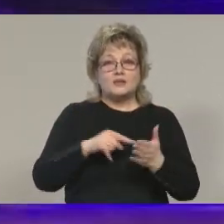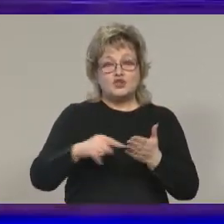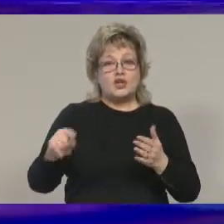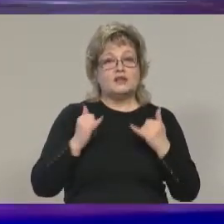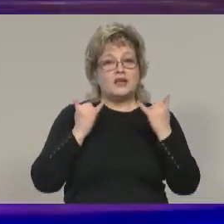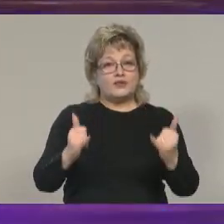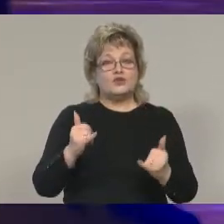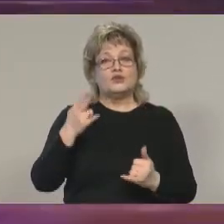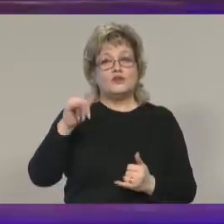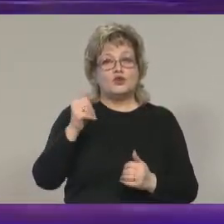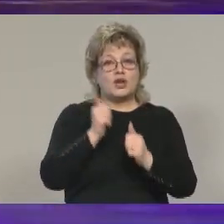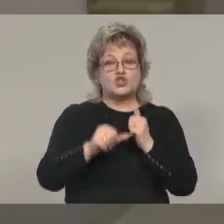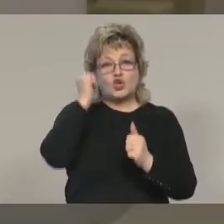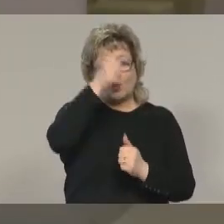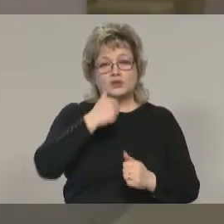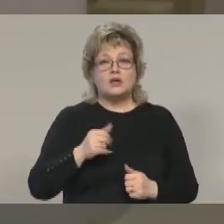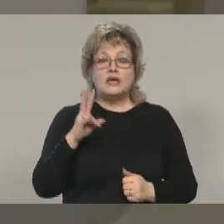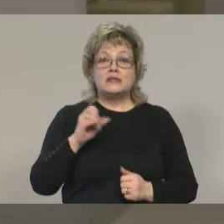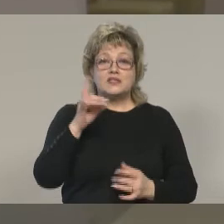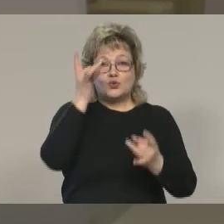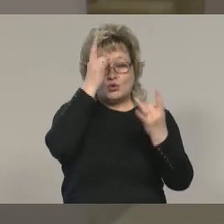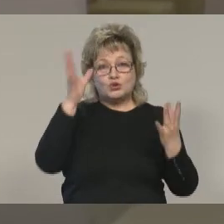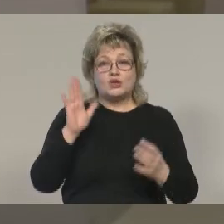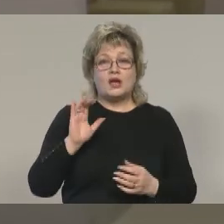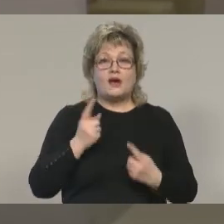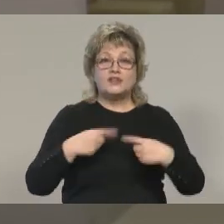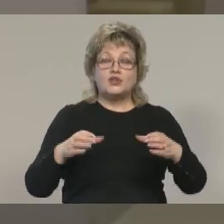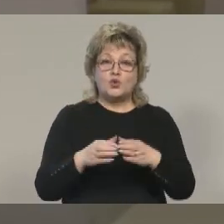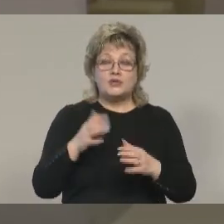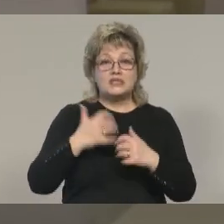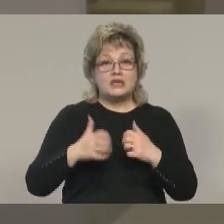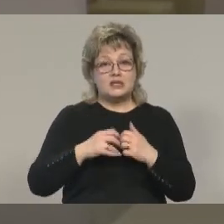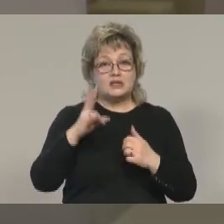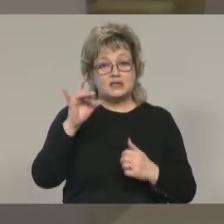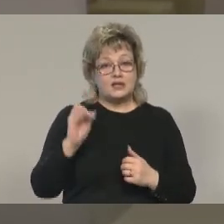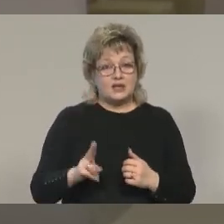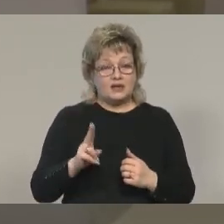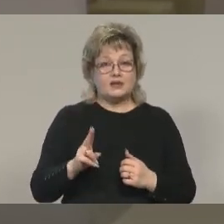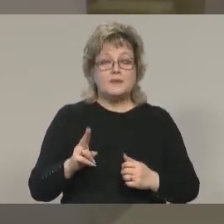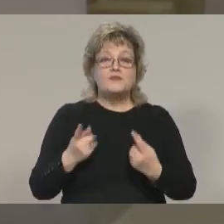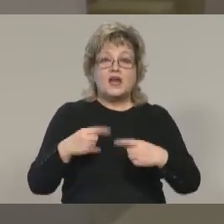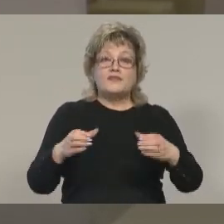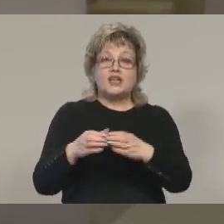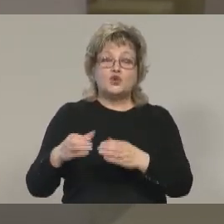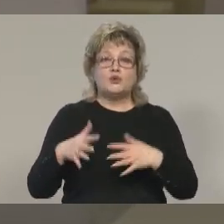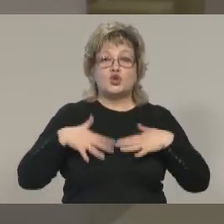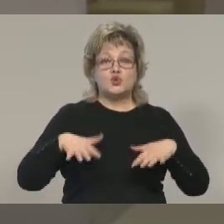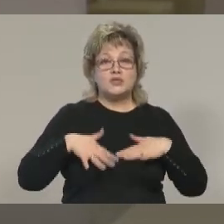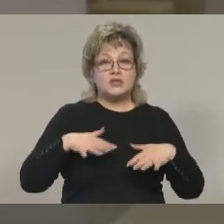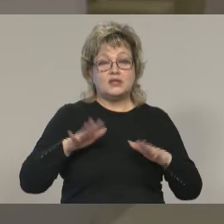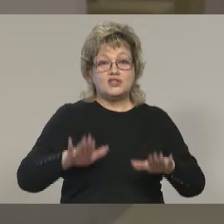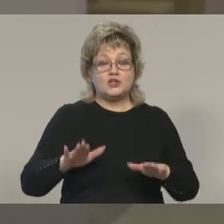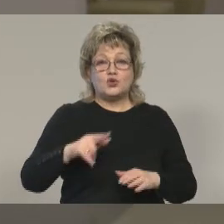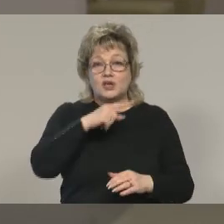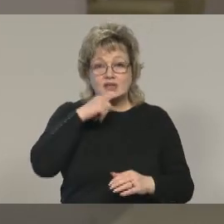Давиду Давитобу каждый год. Национально-культурная автономия – среди национально-культурных автономий грузин на